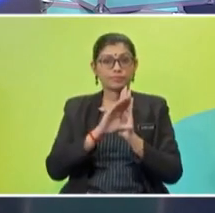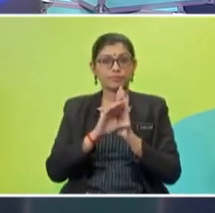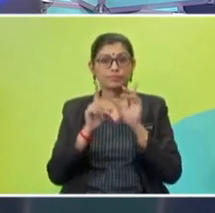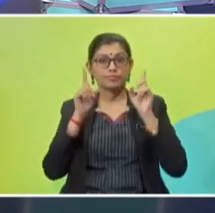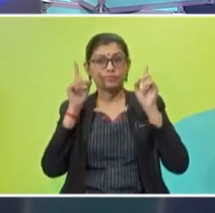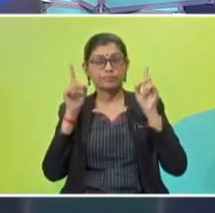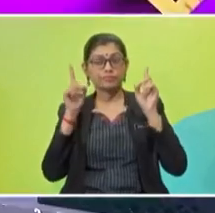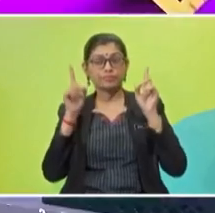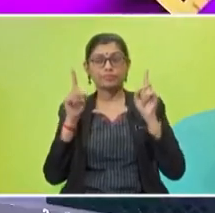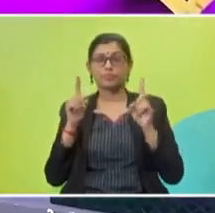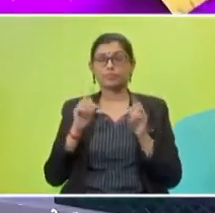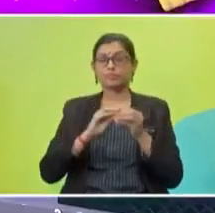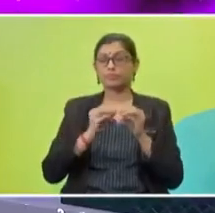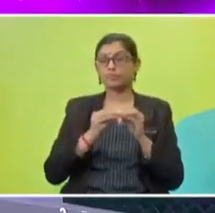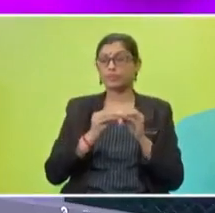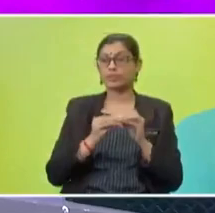kambing